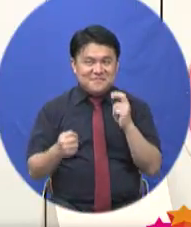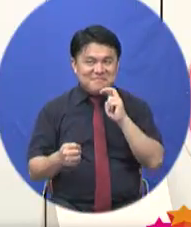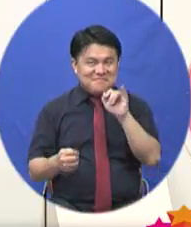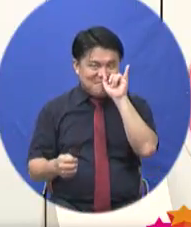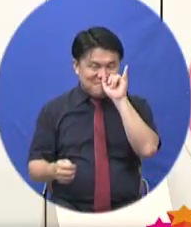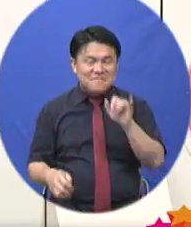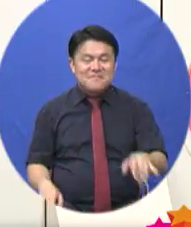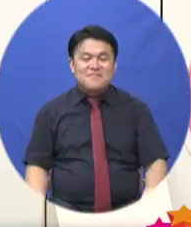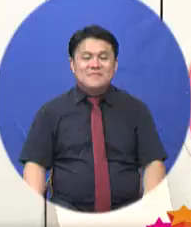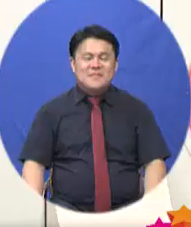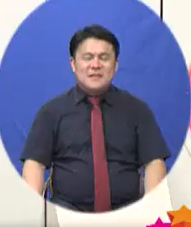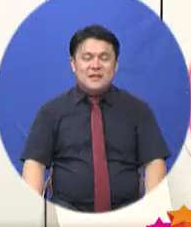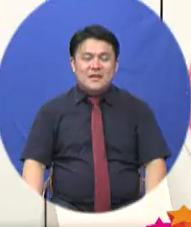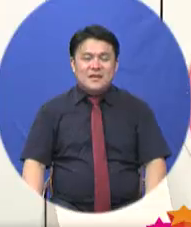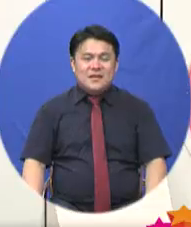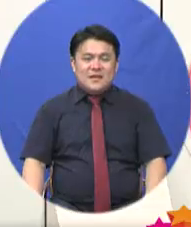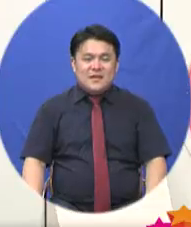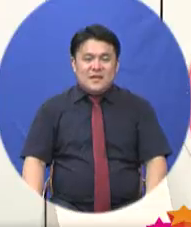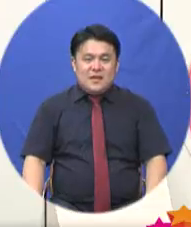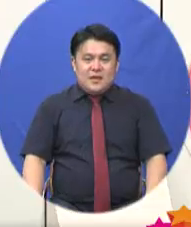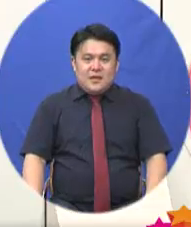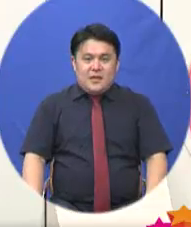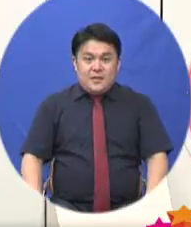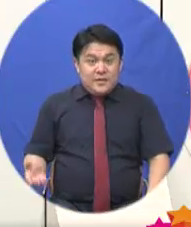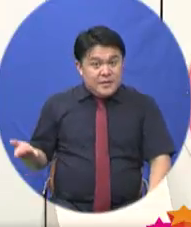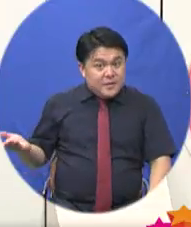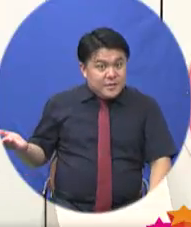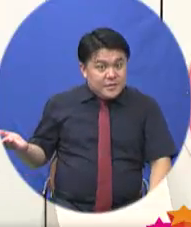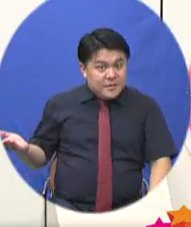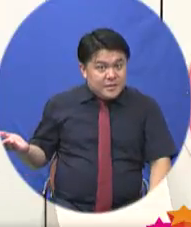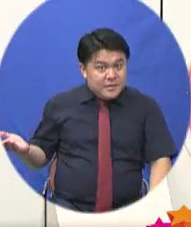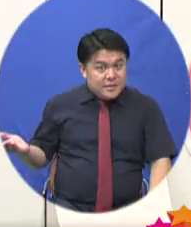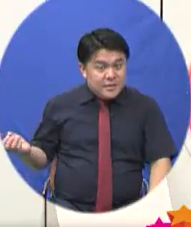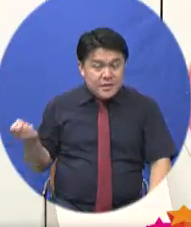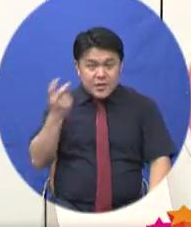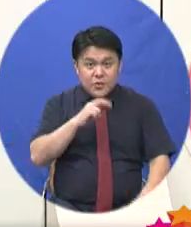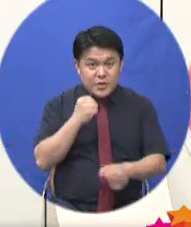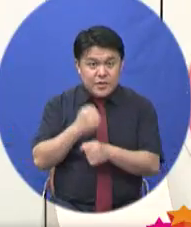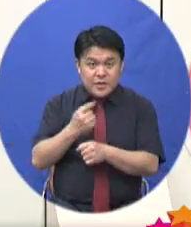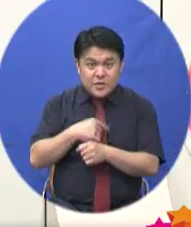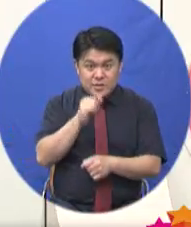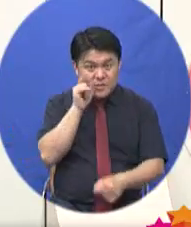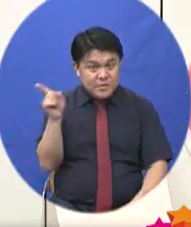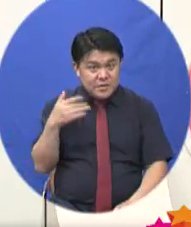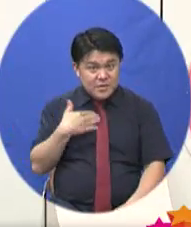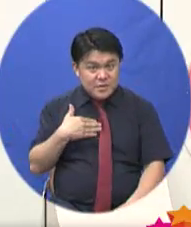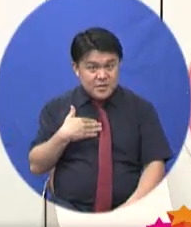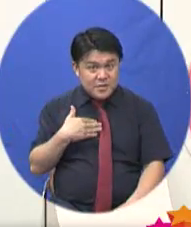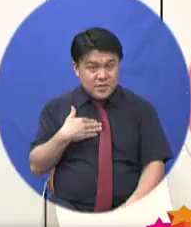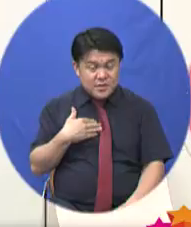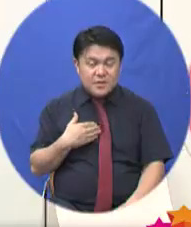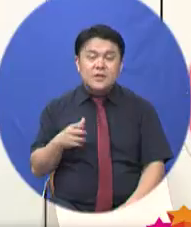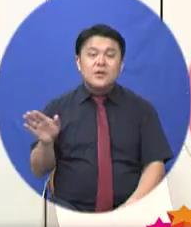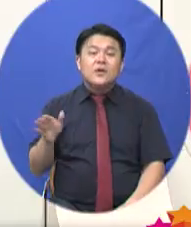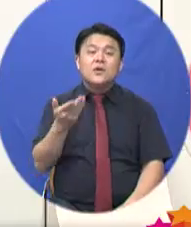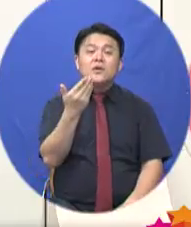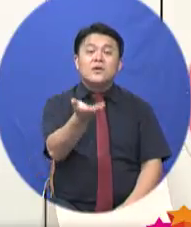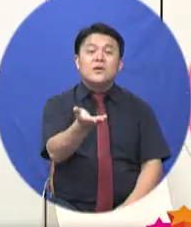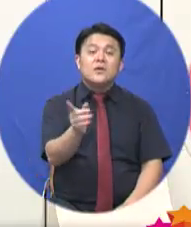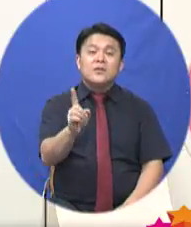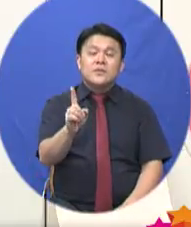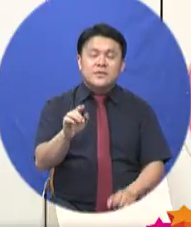부릅니다. 네. 김용만 선생님이 작곡도 하셔요. 네. 변년이